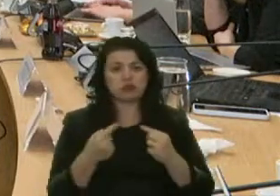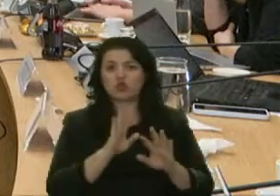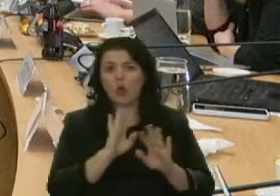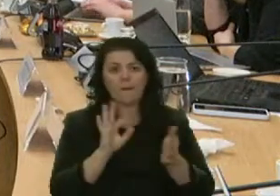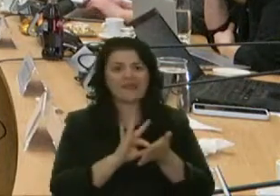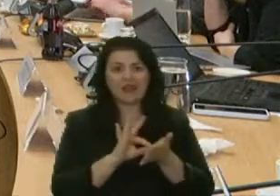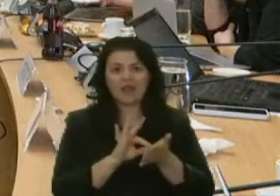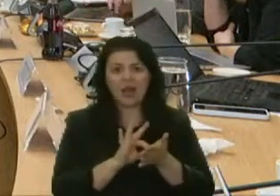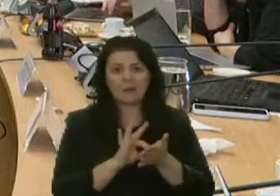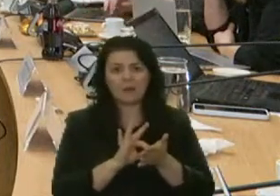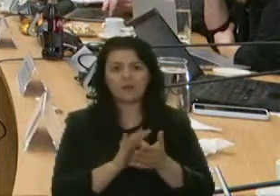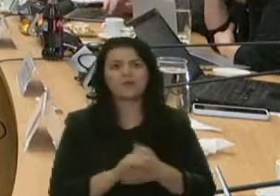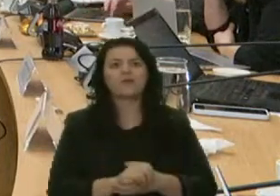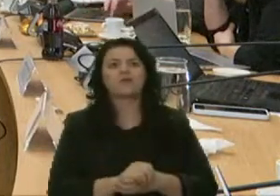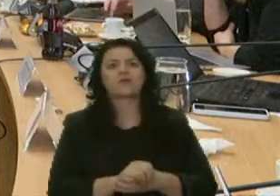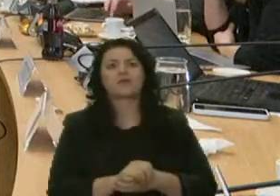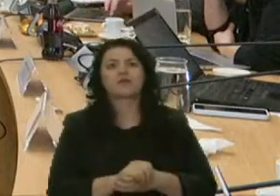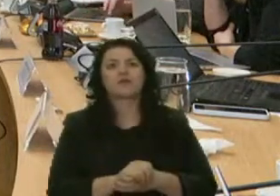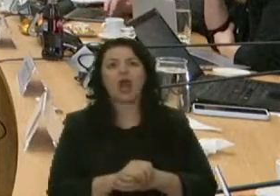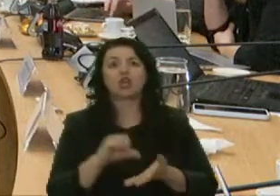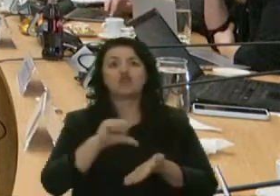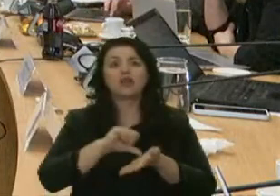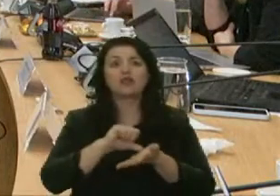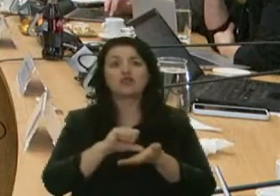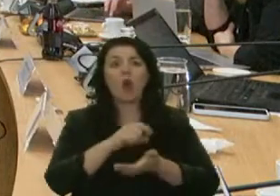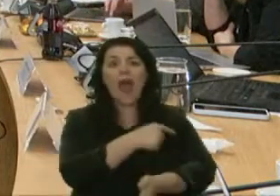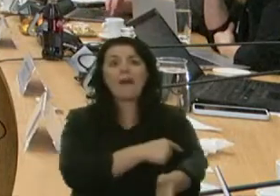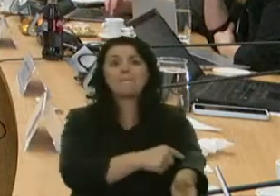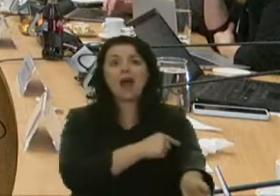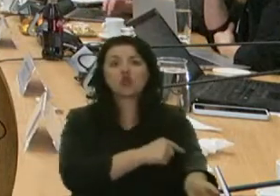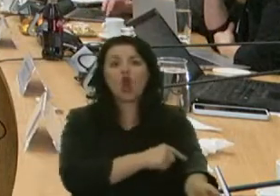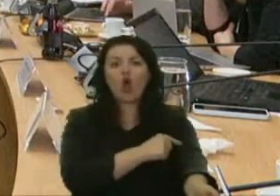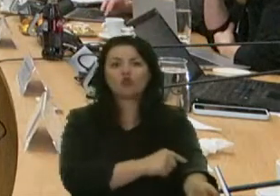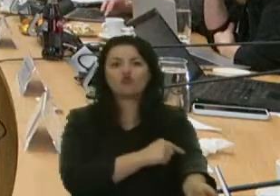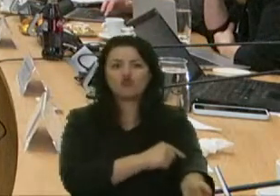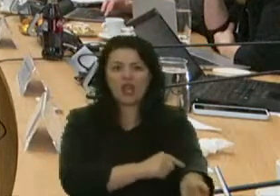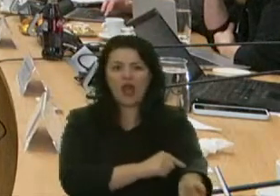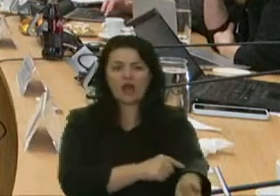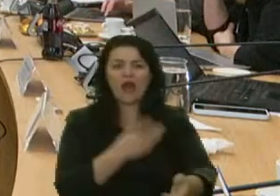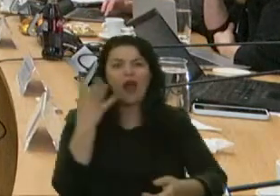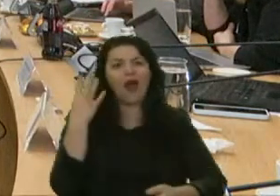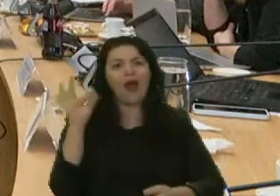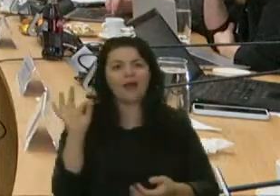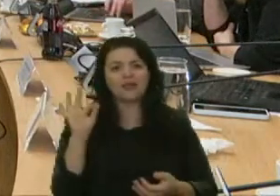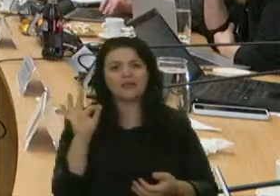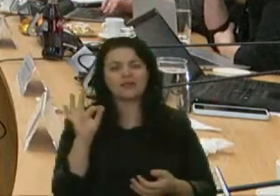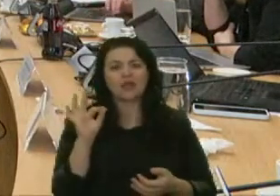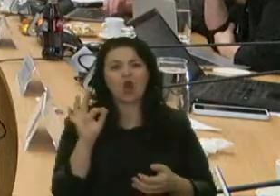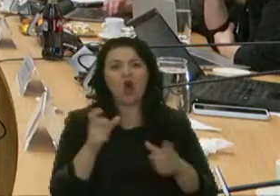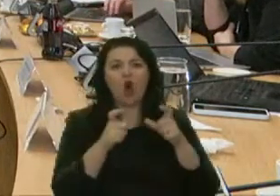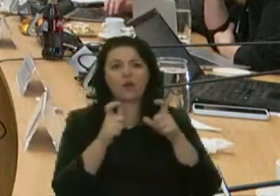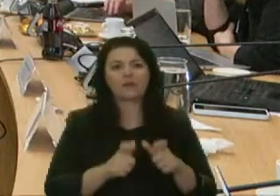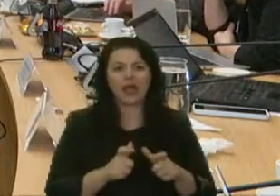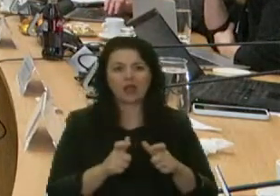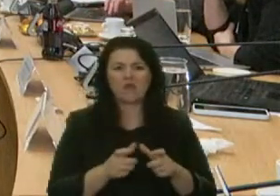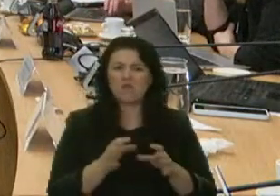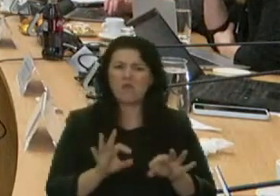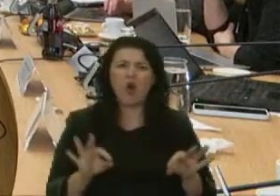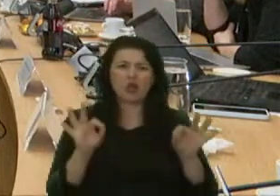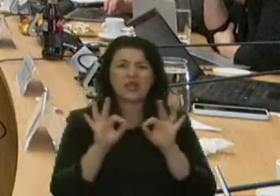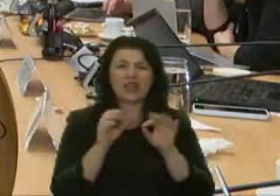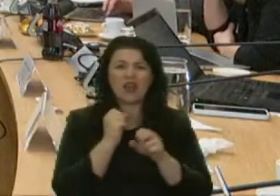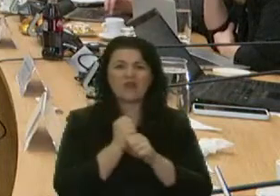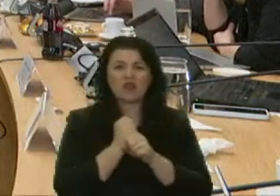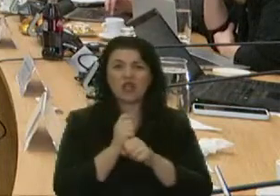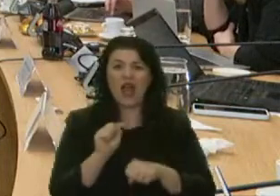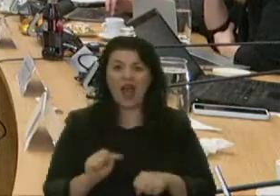datele ă centrul de Hematologie de la Institutul Oncologic un alt corp de clădire ultramodern care a fost